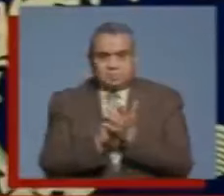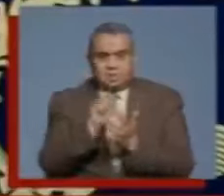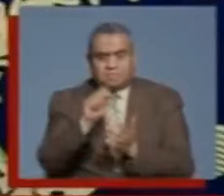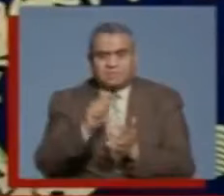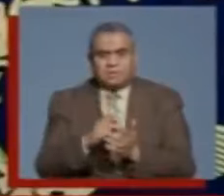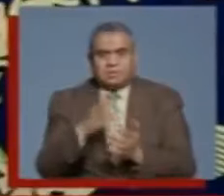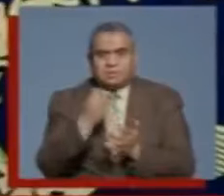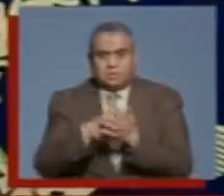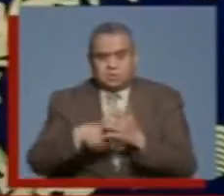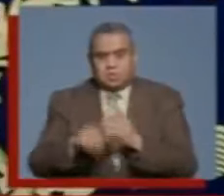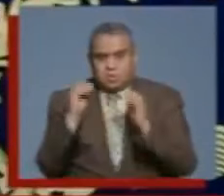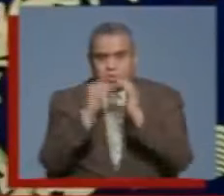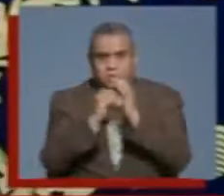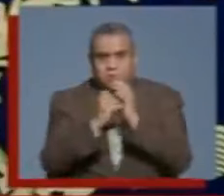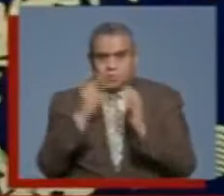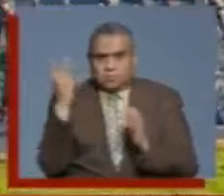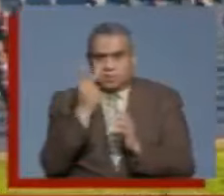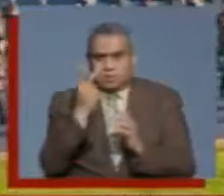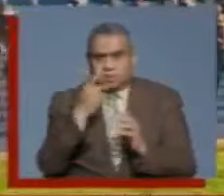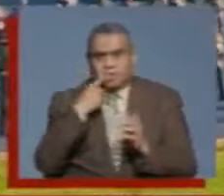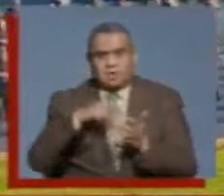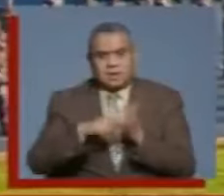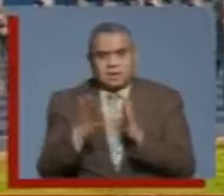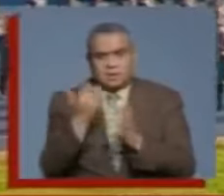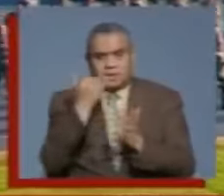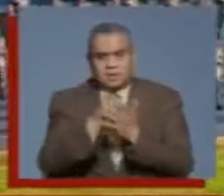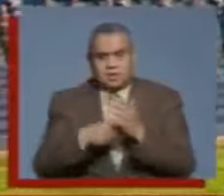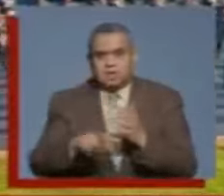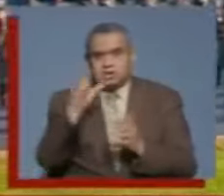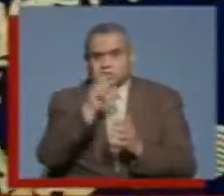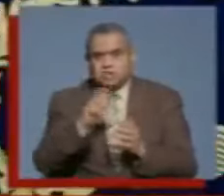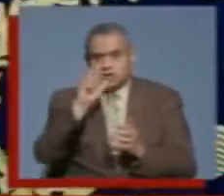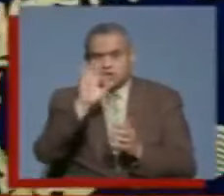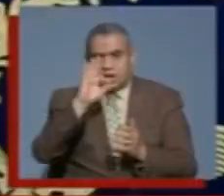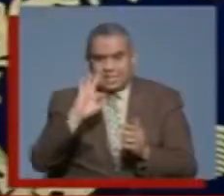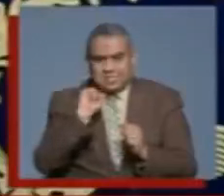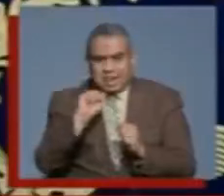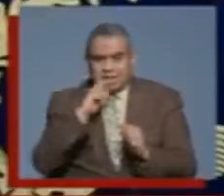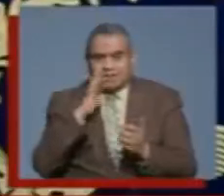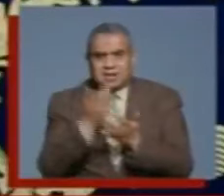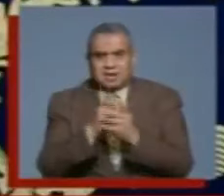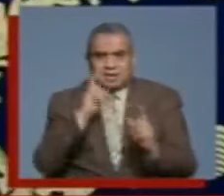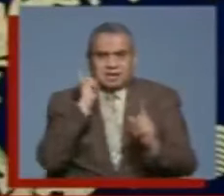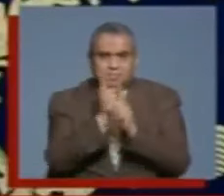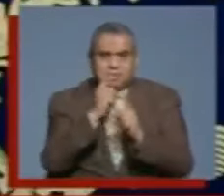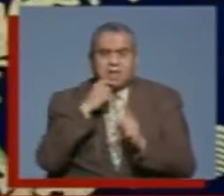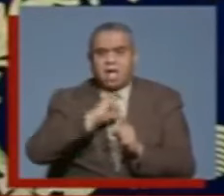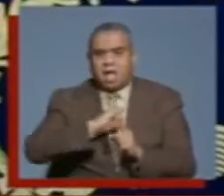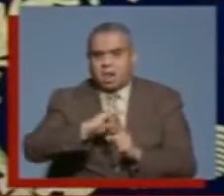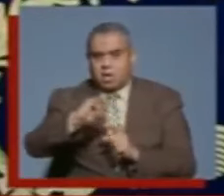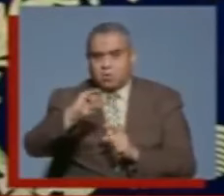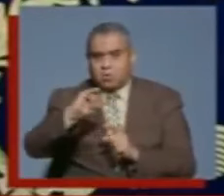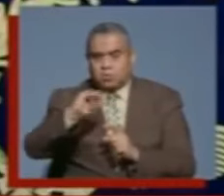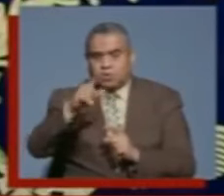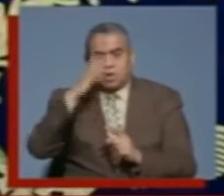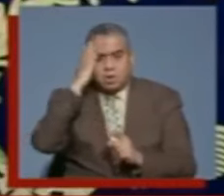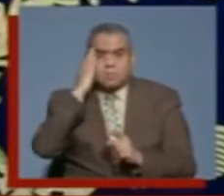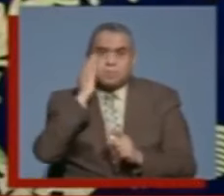دول كده اخر الثلاث شهور زي ما تعودنا ان احنا نلتقي يعني. فانا سعيد باللي انا